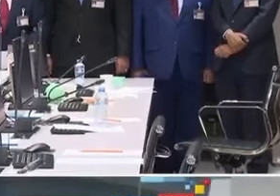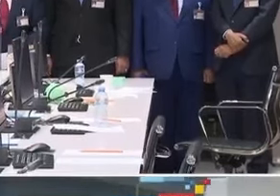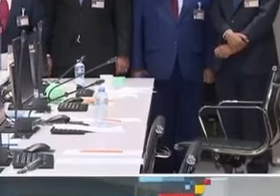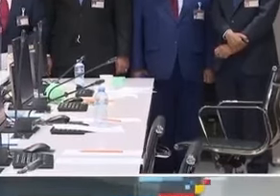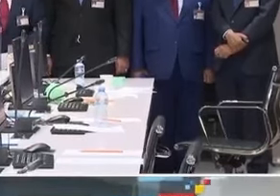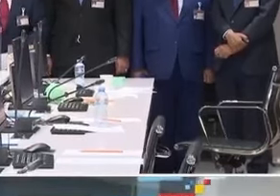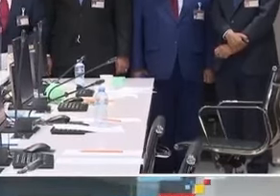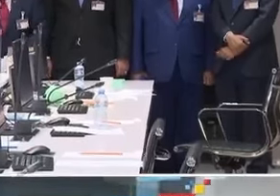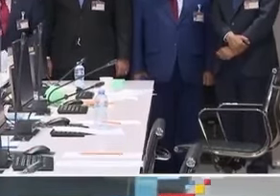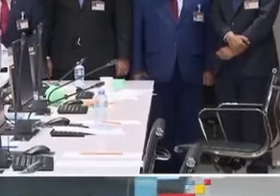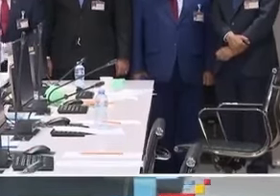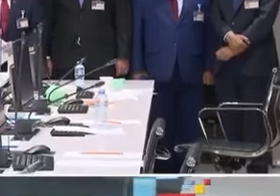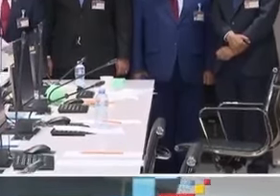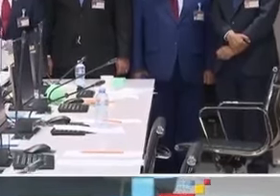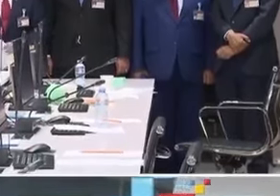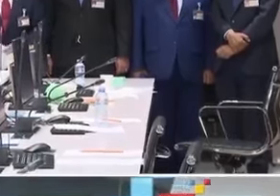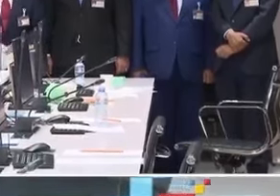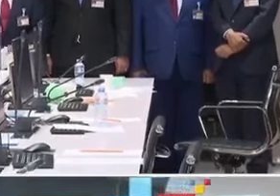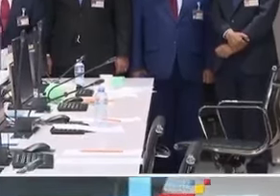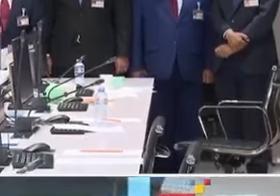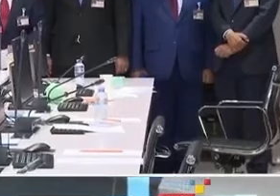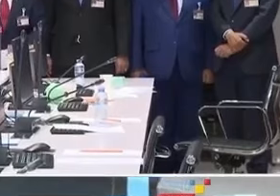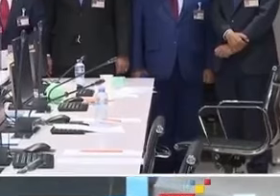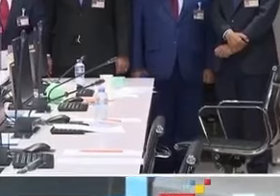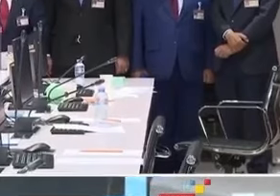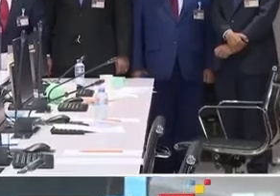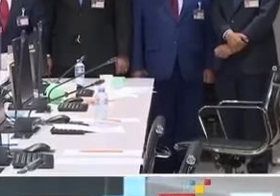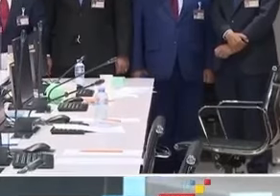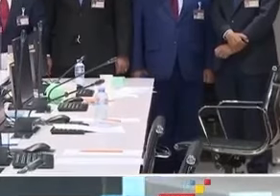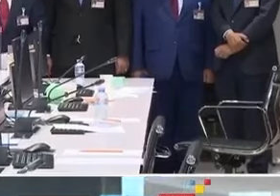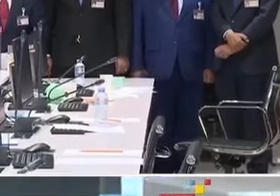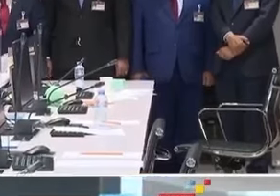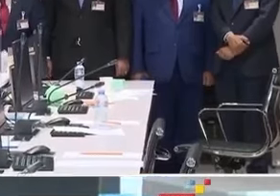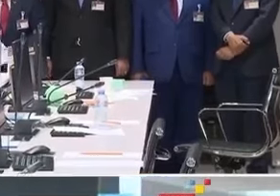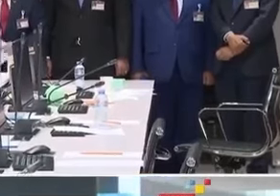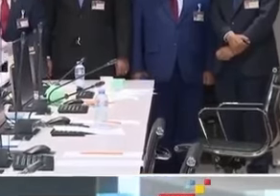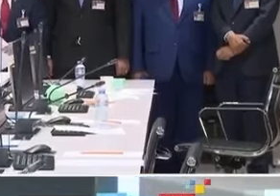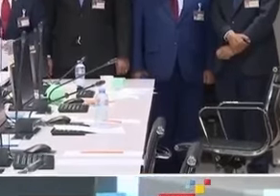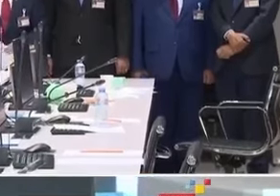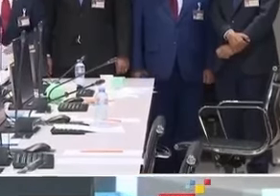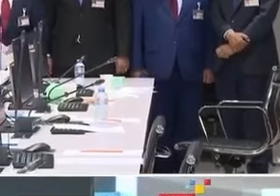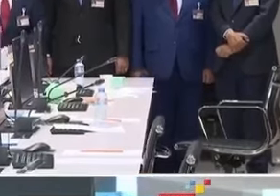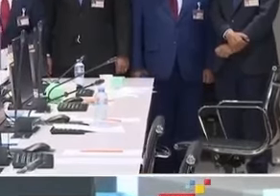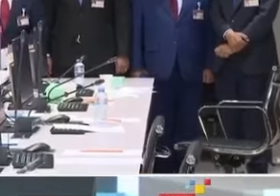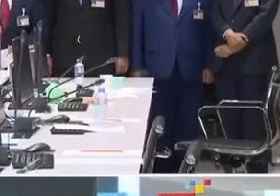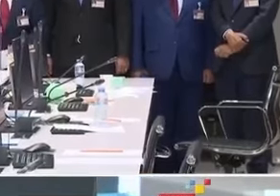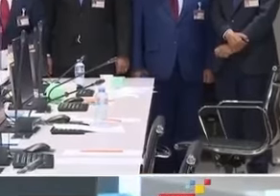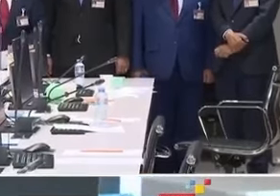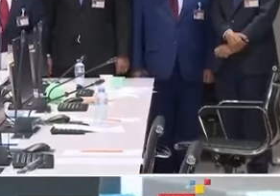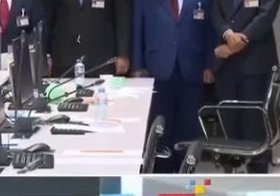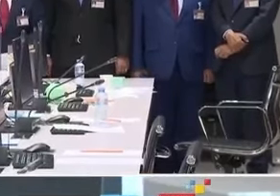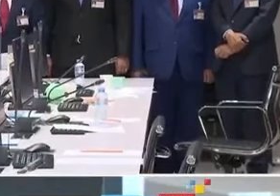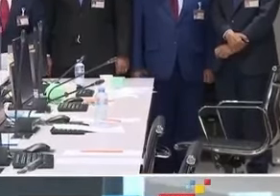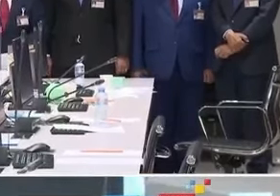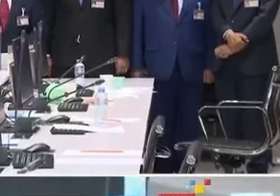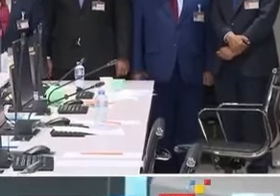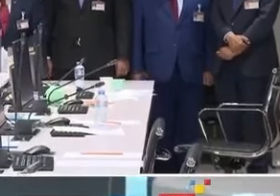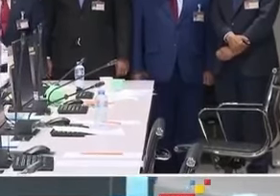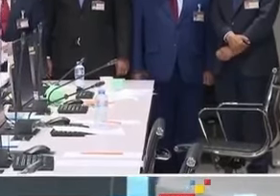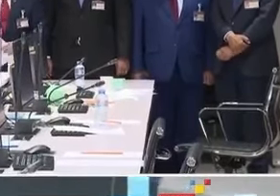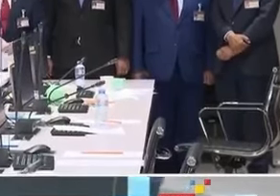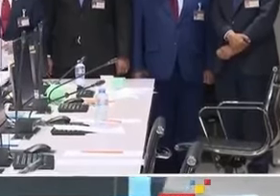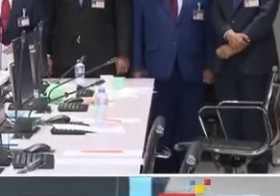ไม่มี ทำไมไม่มีไปถามคุณธนาธรดิ คุณชัยธวัฒน์วันนี้ให้สัมภาษณ์บอกก็เราไม่อยากอภิปรายซักฟอกแบบเลื่อนลอย คือถ้าไม่มีข้อมูลก็อย่าไปอภิ